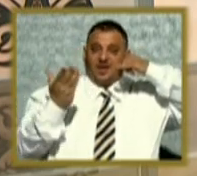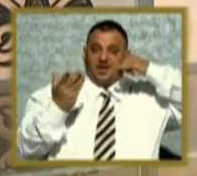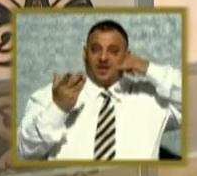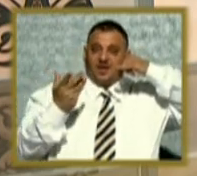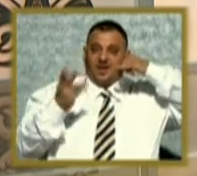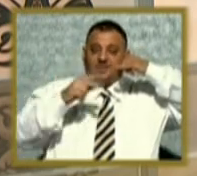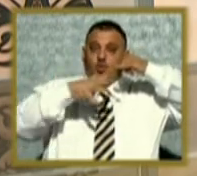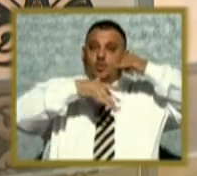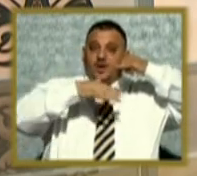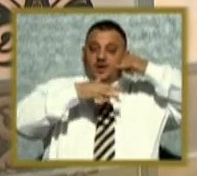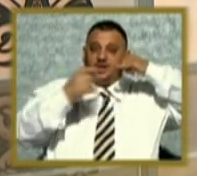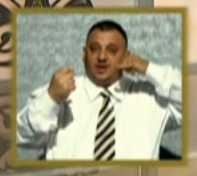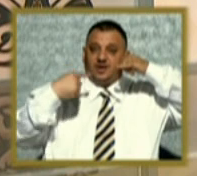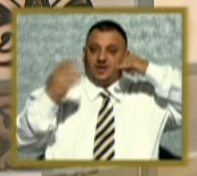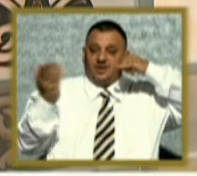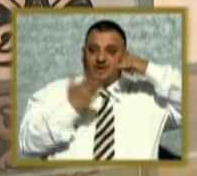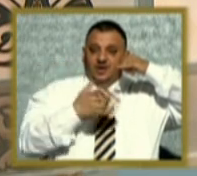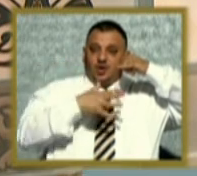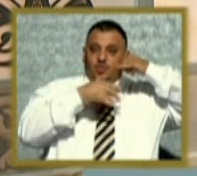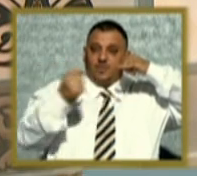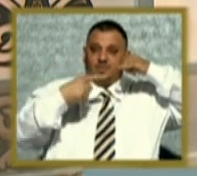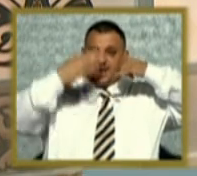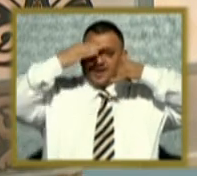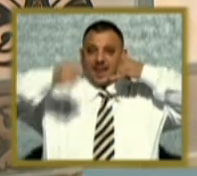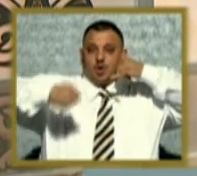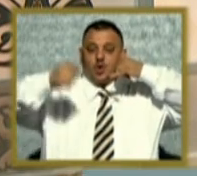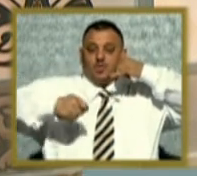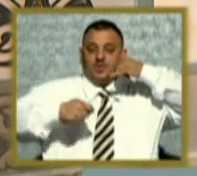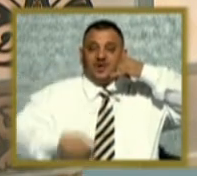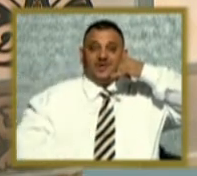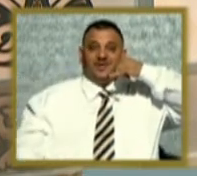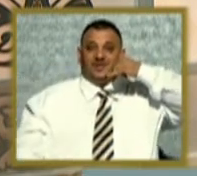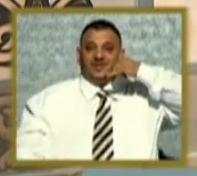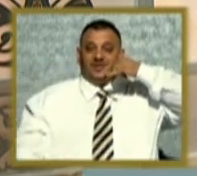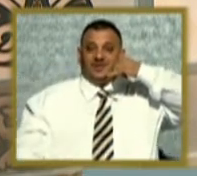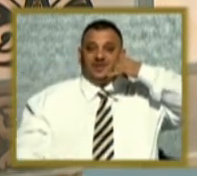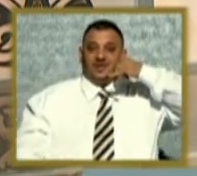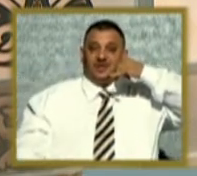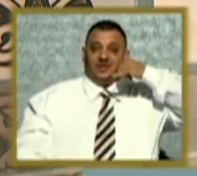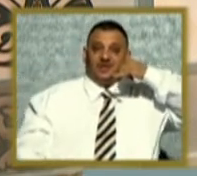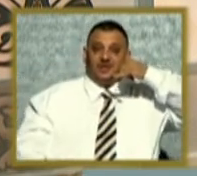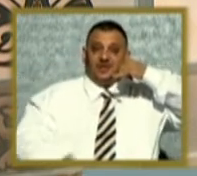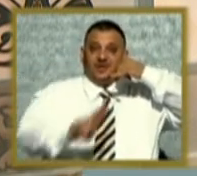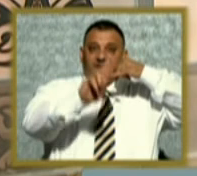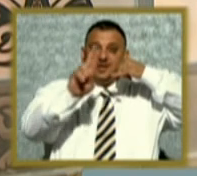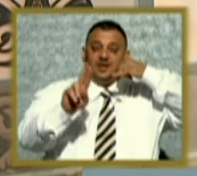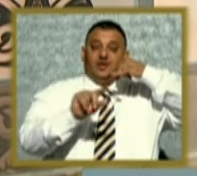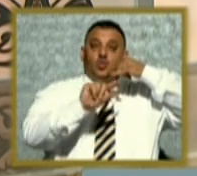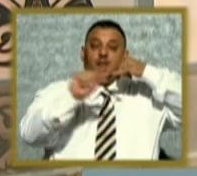أبو أيمن. نعم، تفضل معك. السلام عليكم. السلام ورحمة الله. شيخنا، والله أنا بأسألك